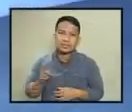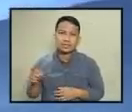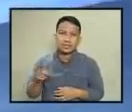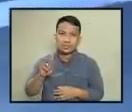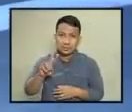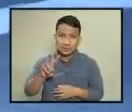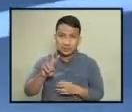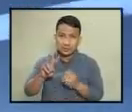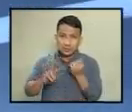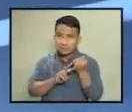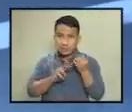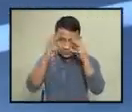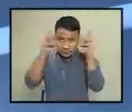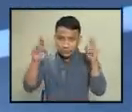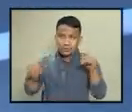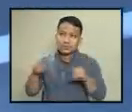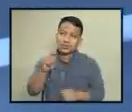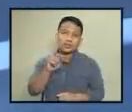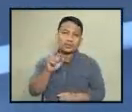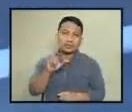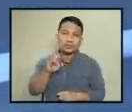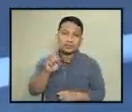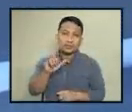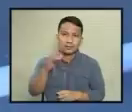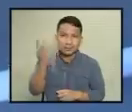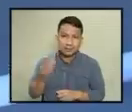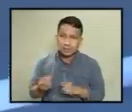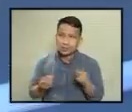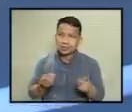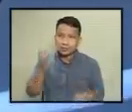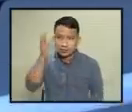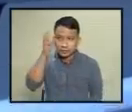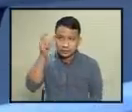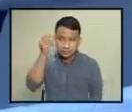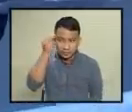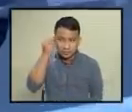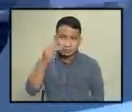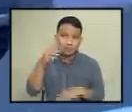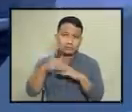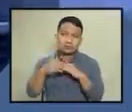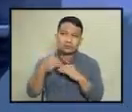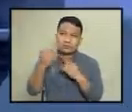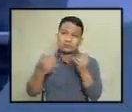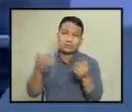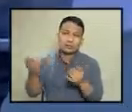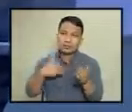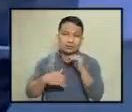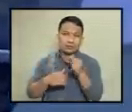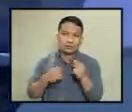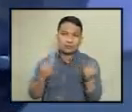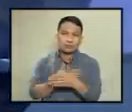mismong ang Vice Mayor ng Talisay, Batangas na si Charlie Natanauan ang nanawagan sa kanyang mga